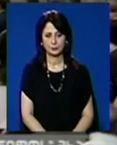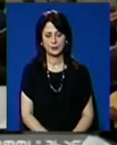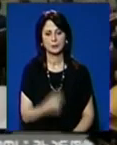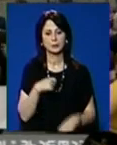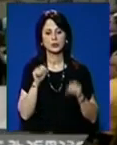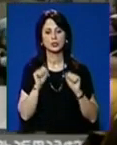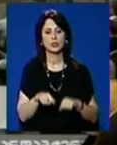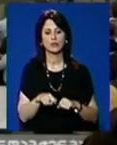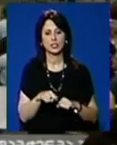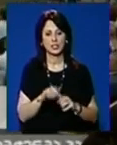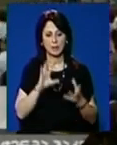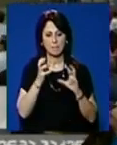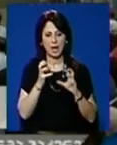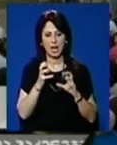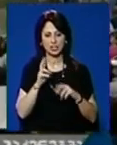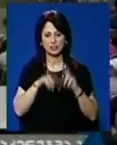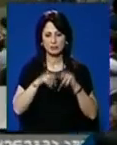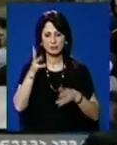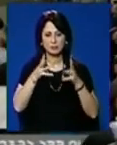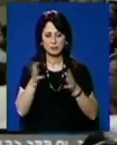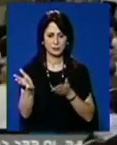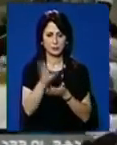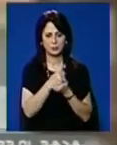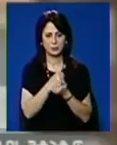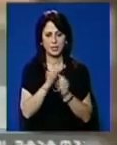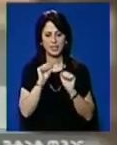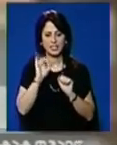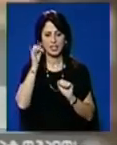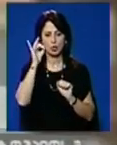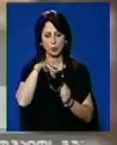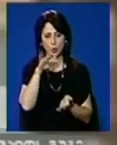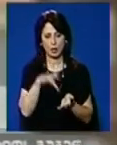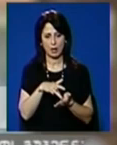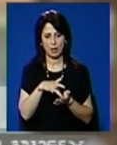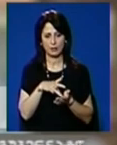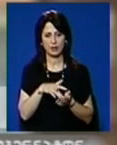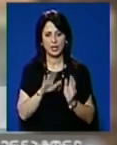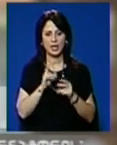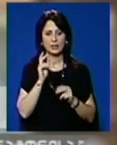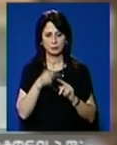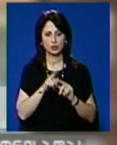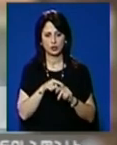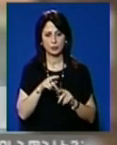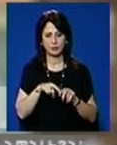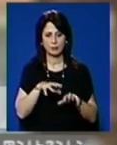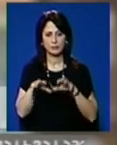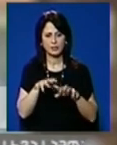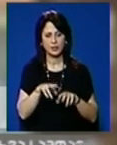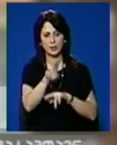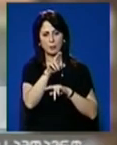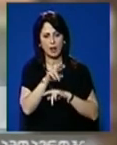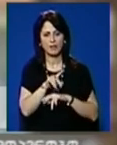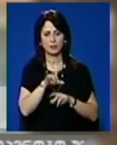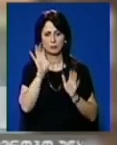მე შევძლებ მახინჯი ნაგებობების შემოტევა მოვიგერიო და დავიცვა ისტორიული ქალაქი. დავამარცხებ ურბანულ ბრაკონიერებას და